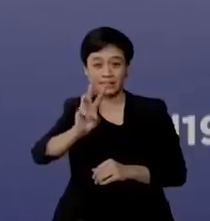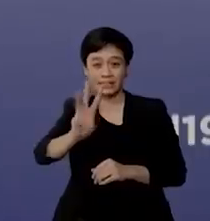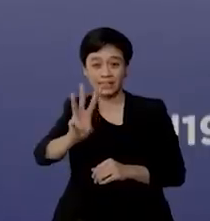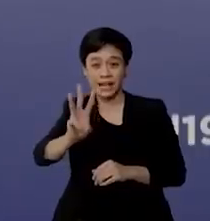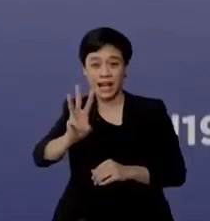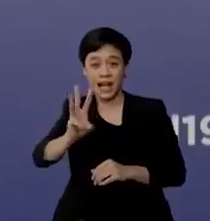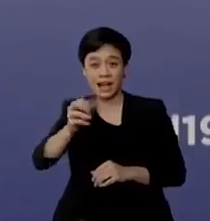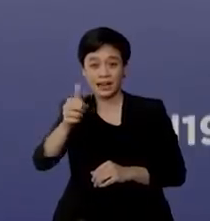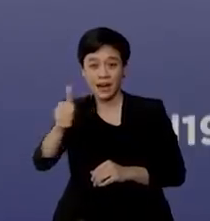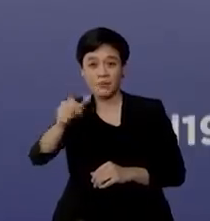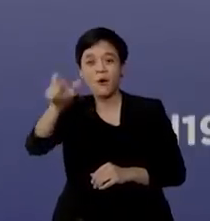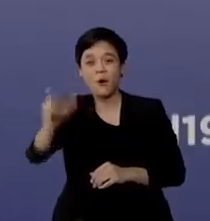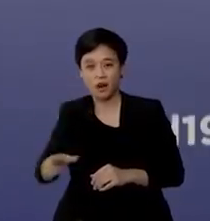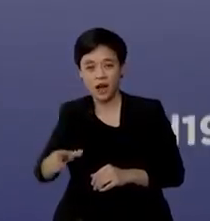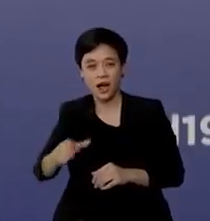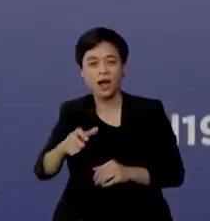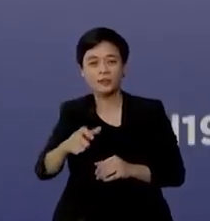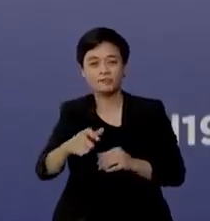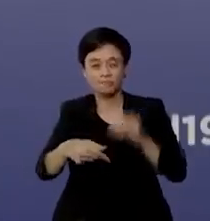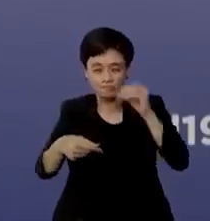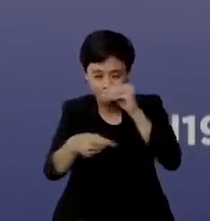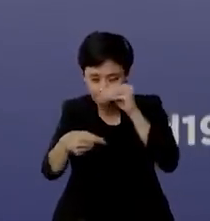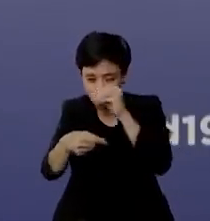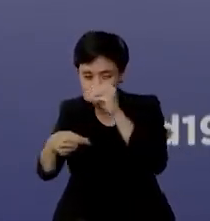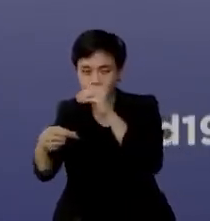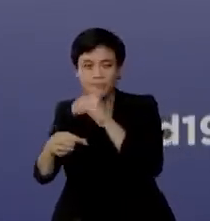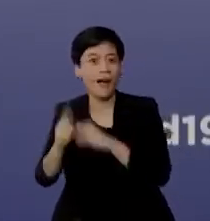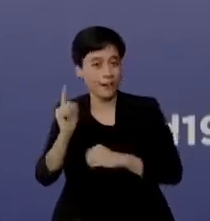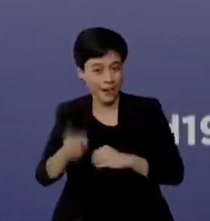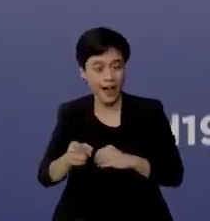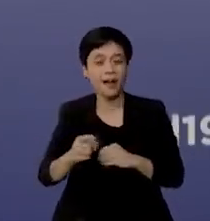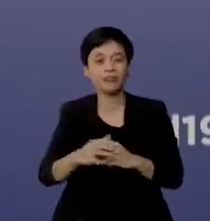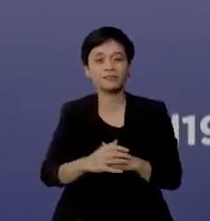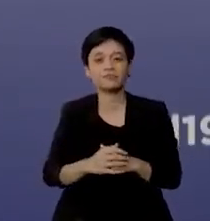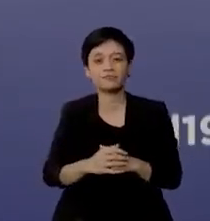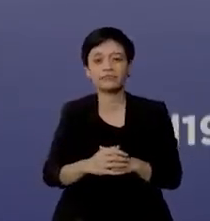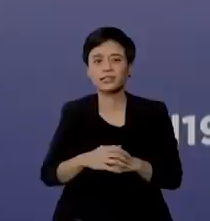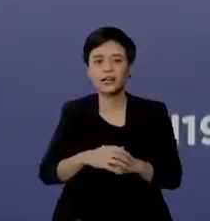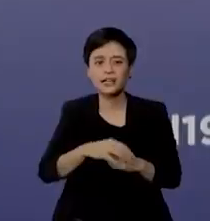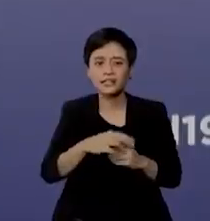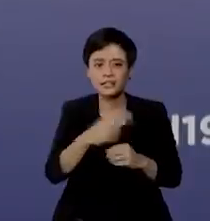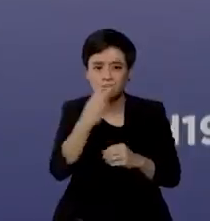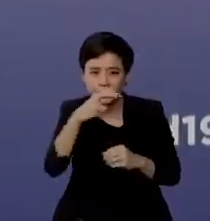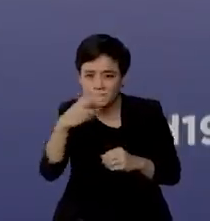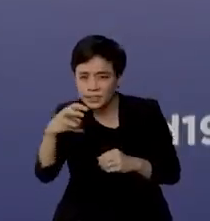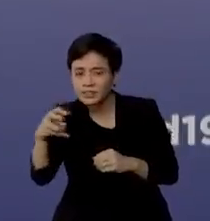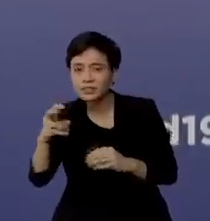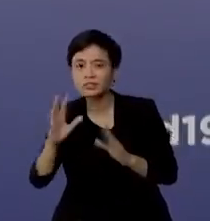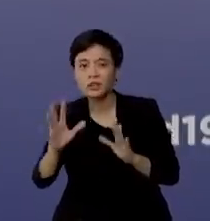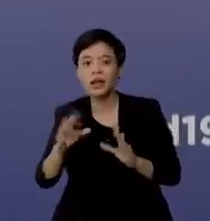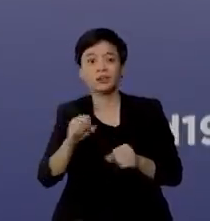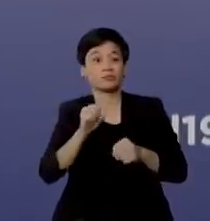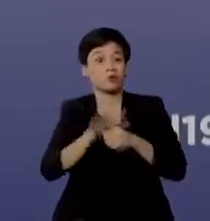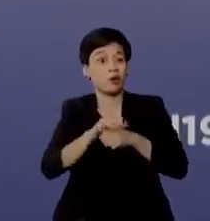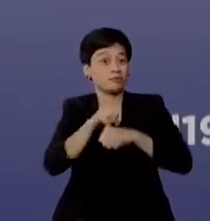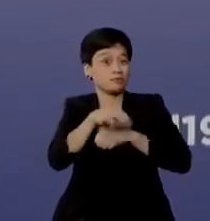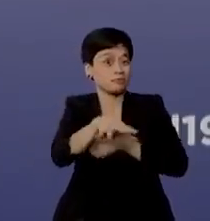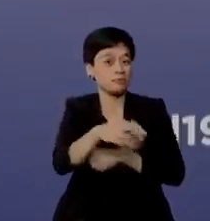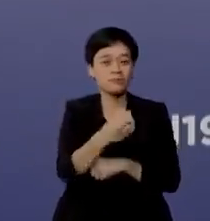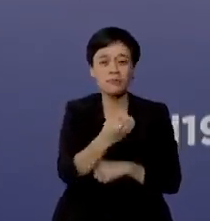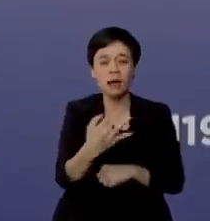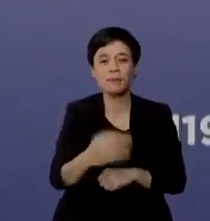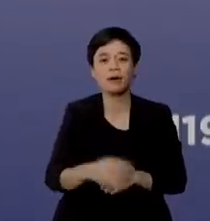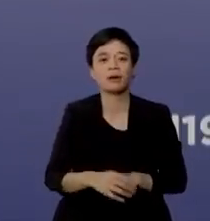1436 orang dari pemeriksaan ini kita mendapatkan data konfirmasi positif